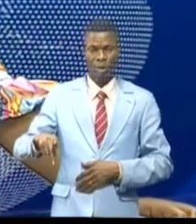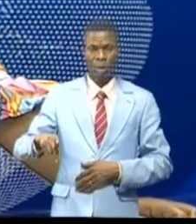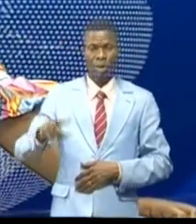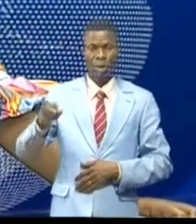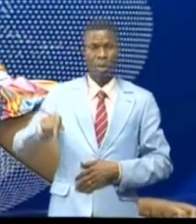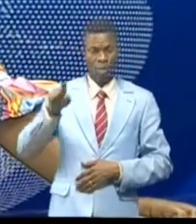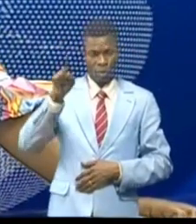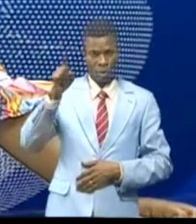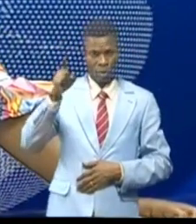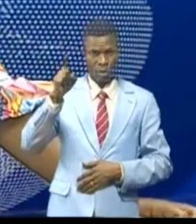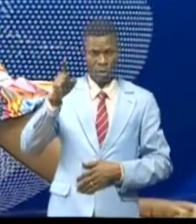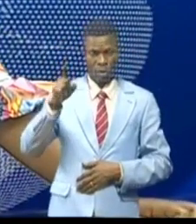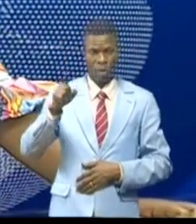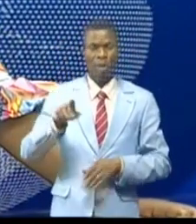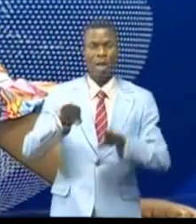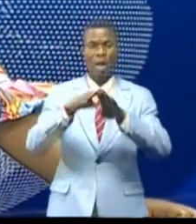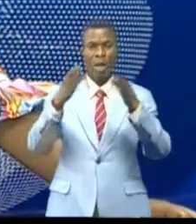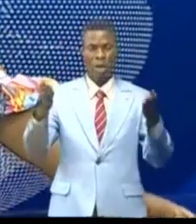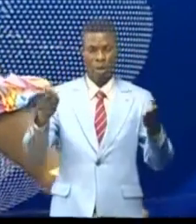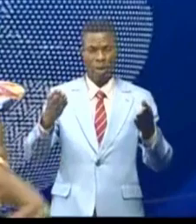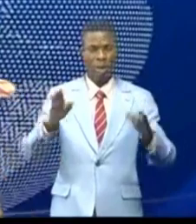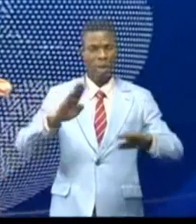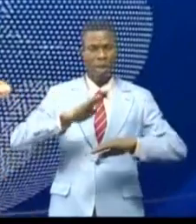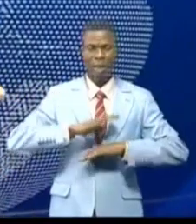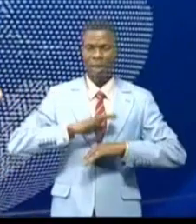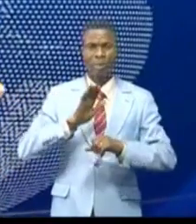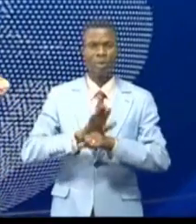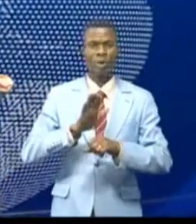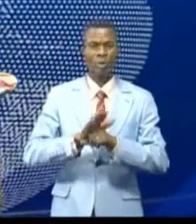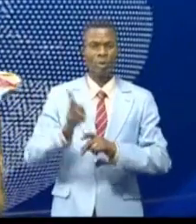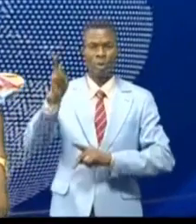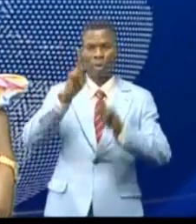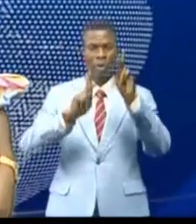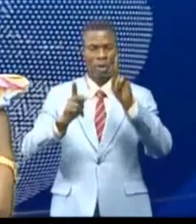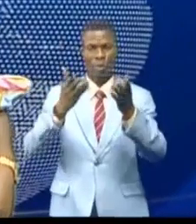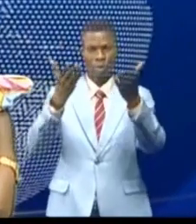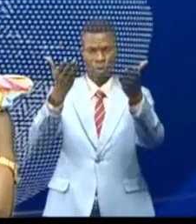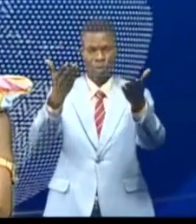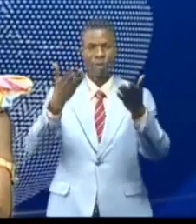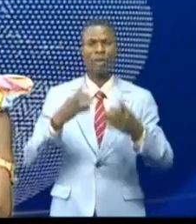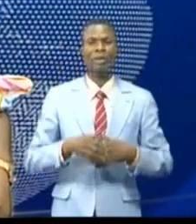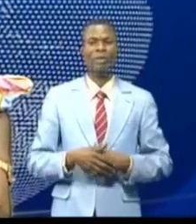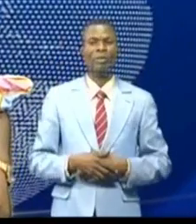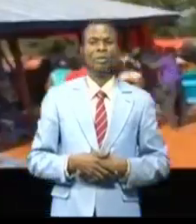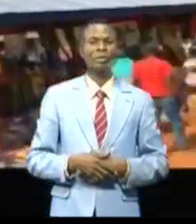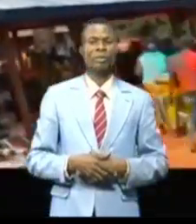cette province qui l'a inauguré à la grande satisfaction de la population.